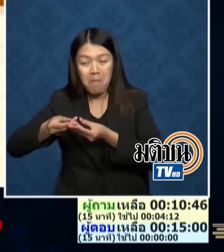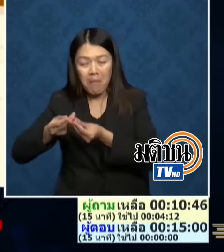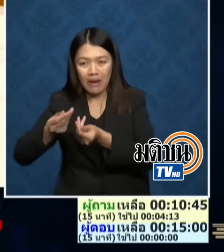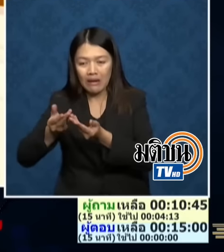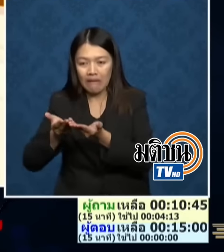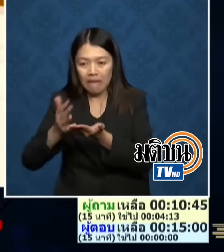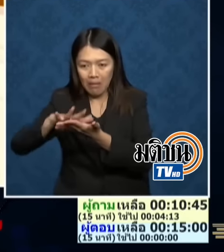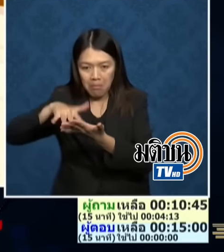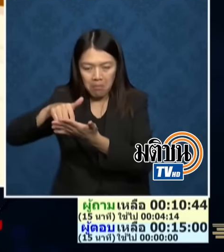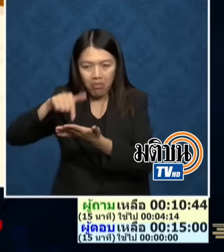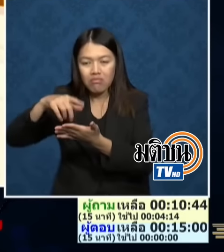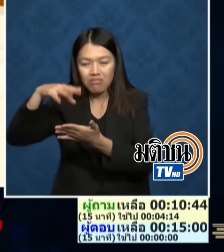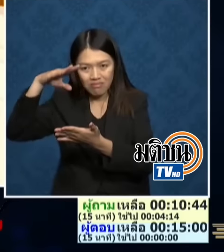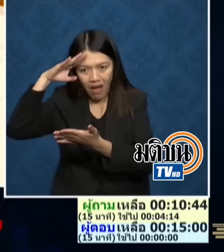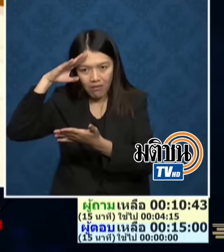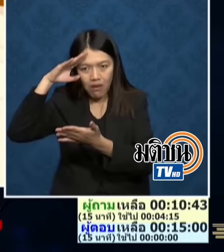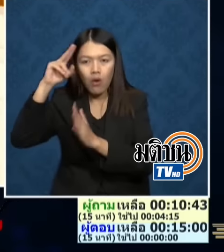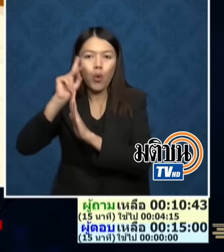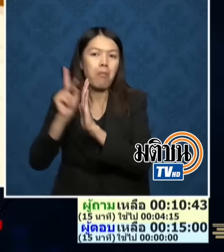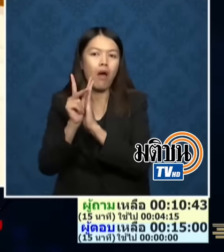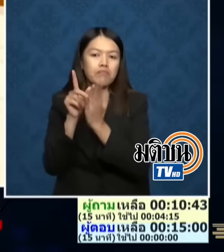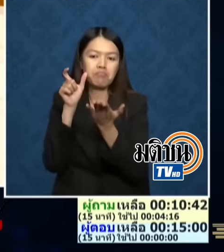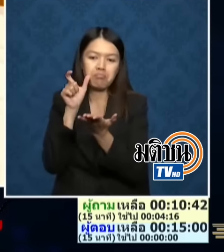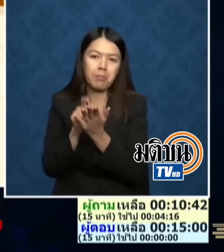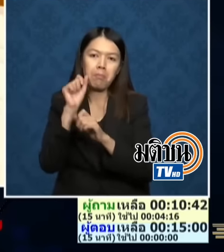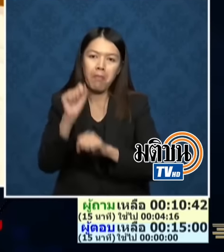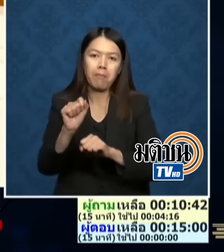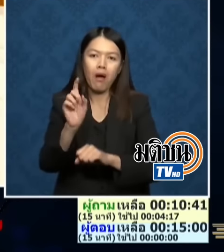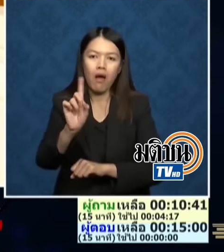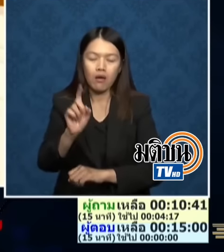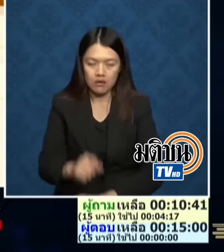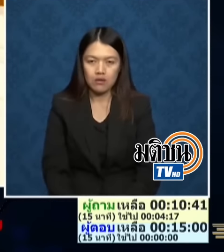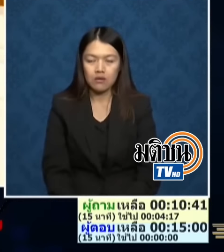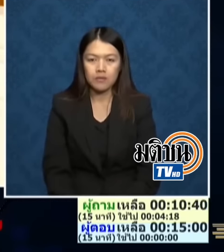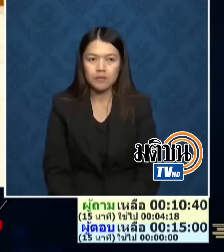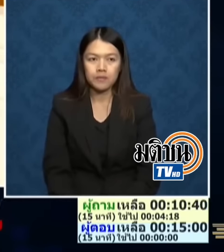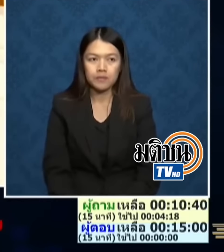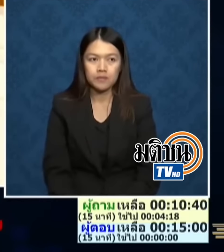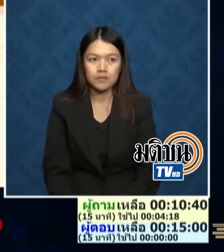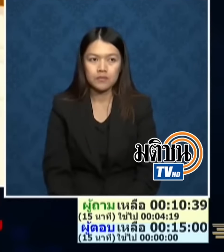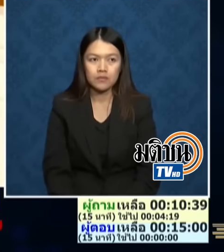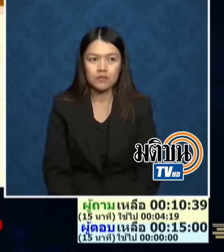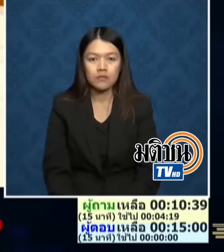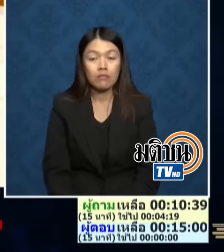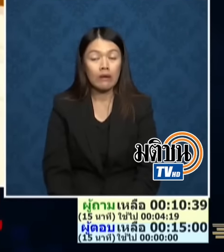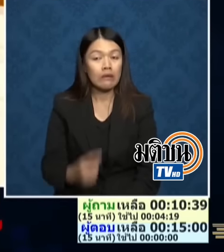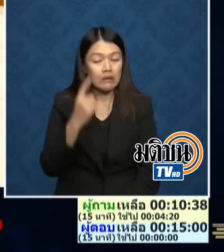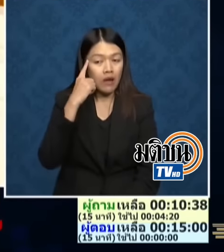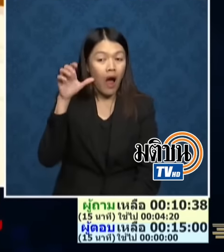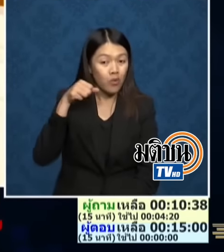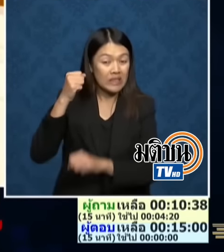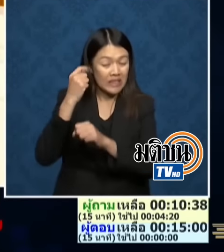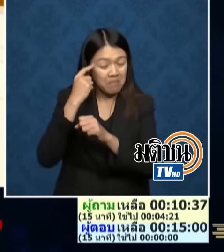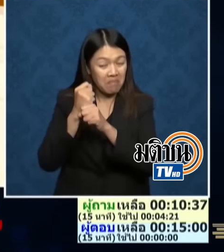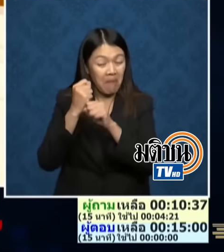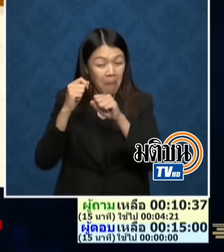ว่ามีสถานทางกฎหมายอย่ไรสามารถนำมาใช้ในการตัดสินวักก